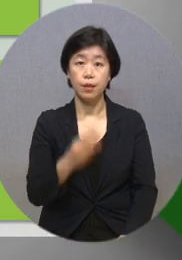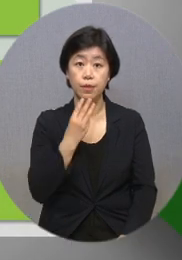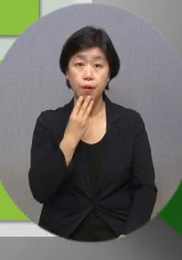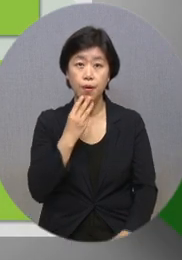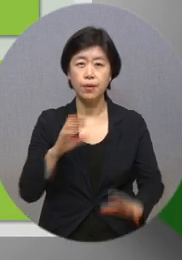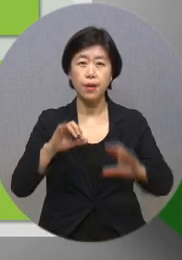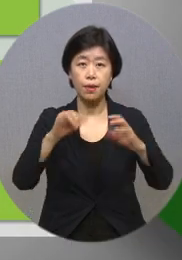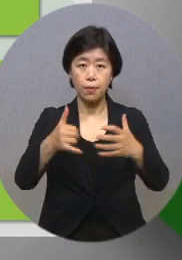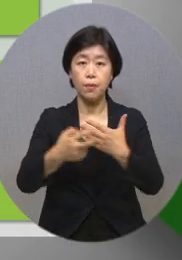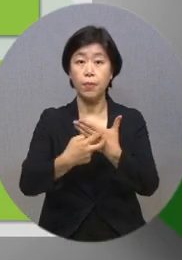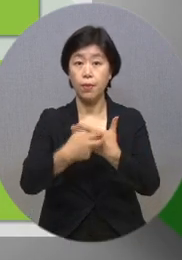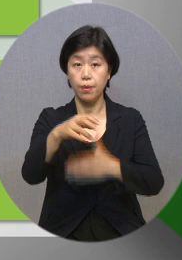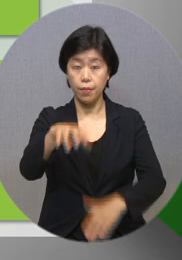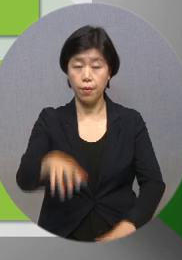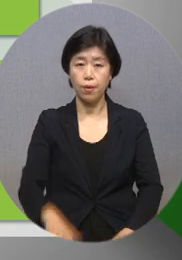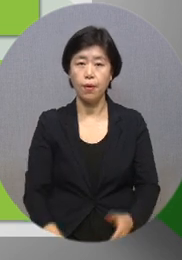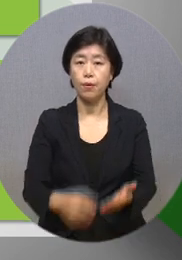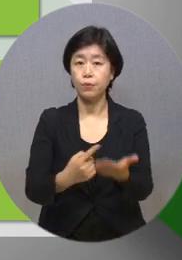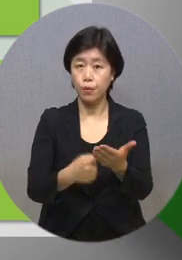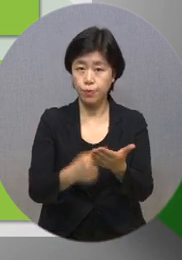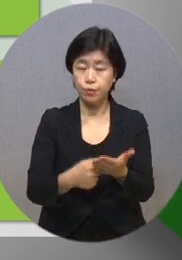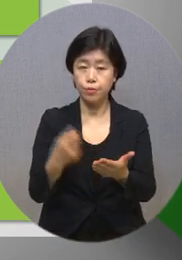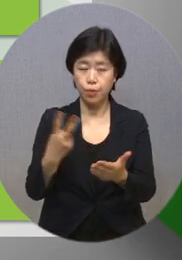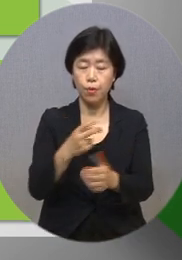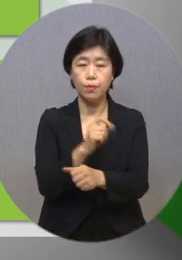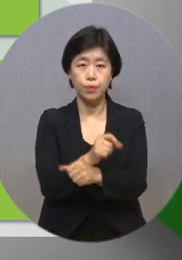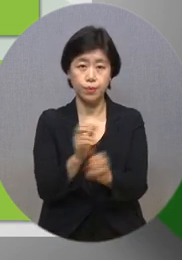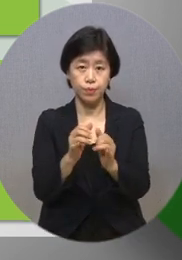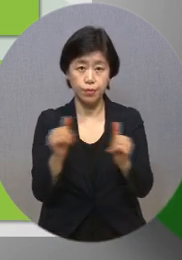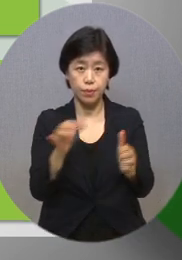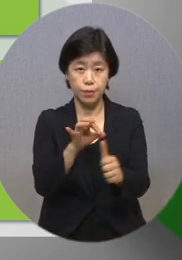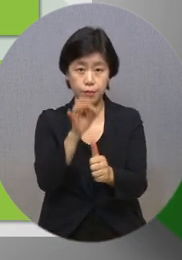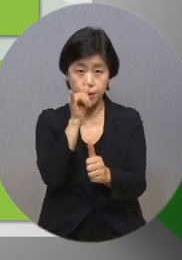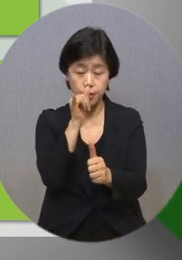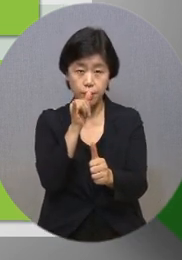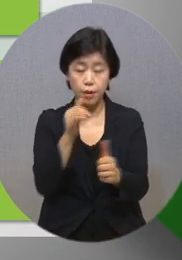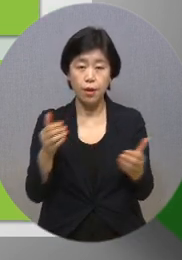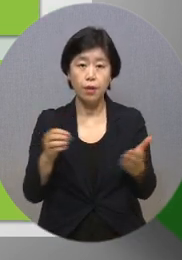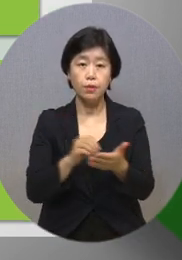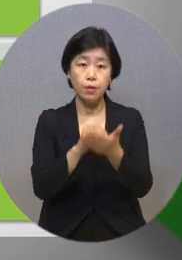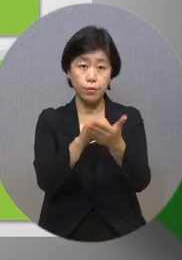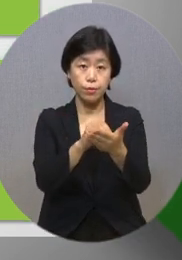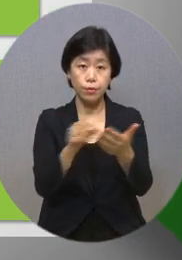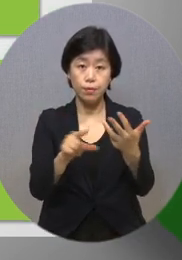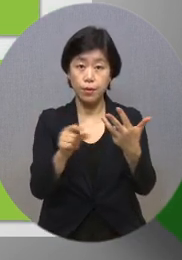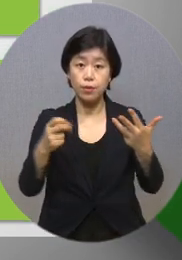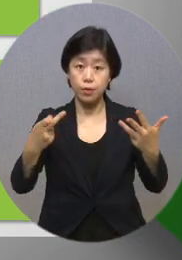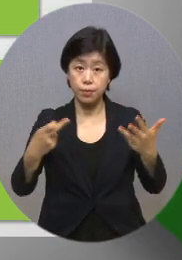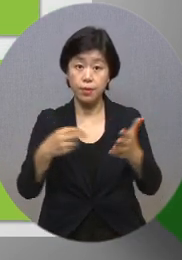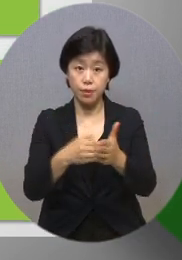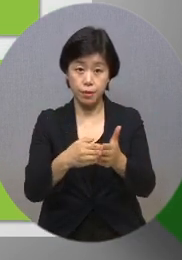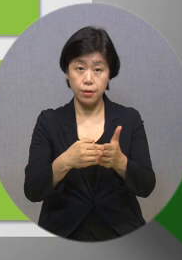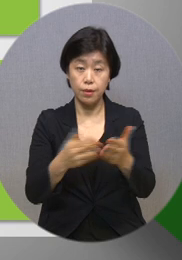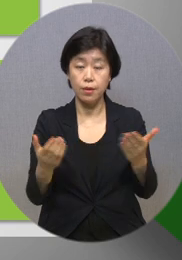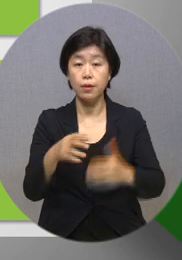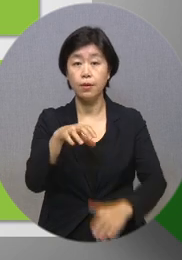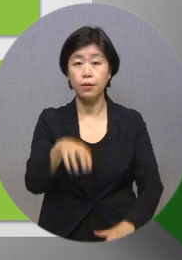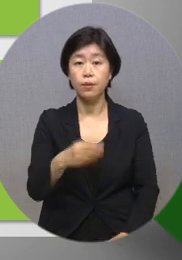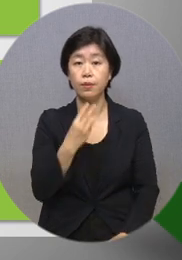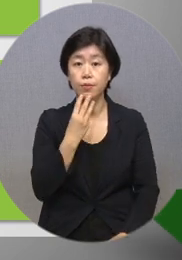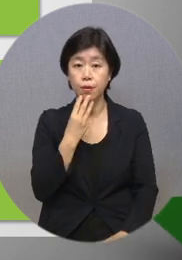서울 세계로병원에서 총무 및 일반 사무원을 모집합니다. 접수마감일은 8월 12일까지며